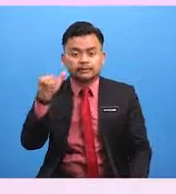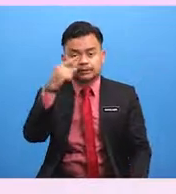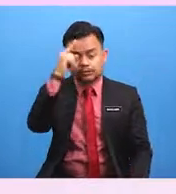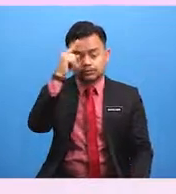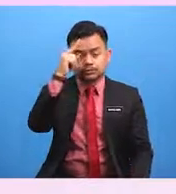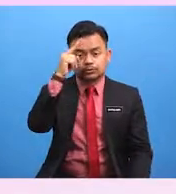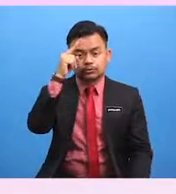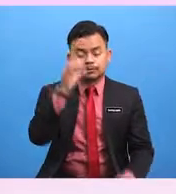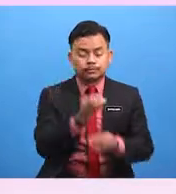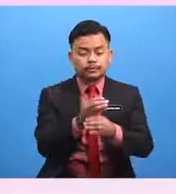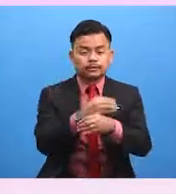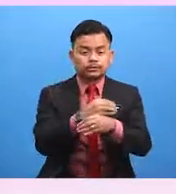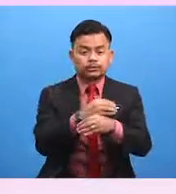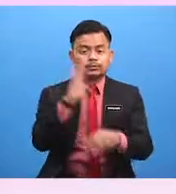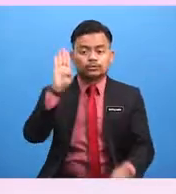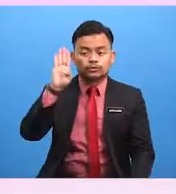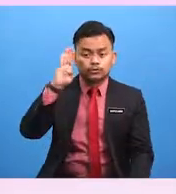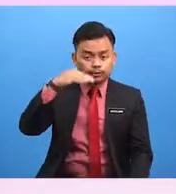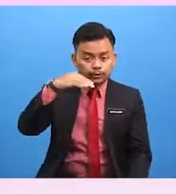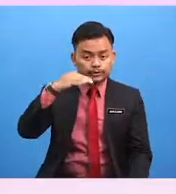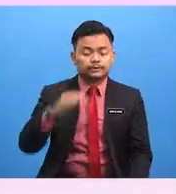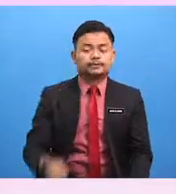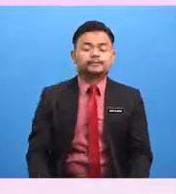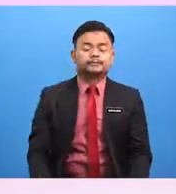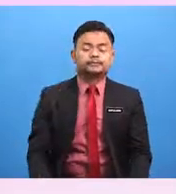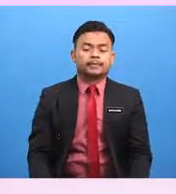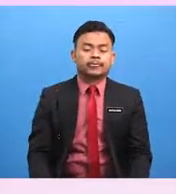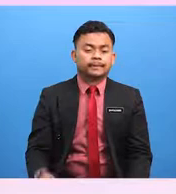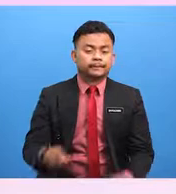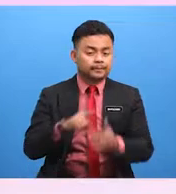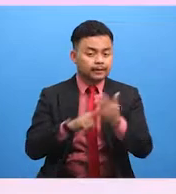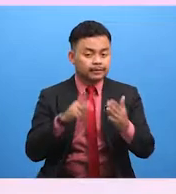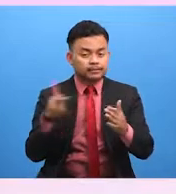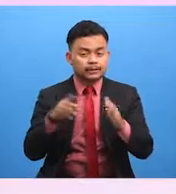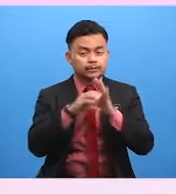Apakah contoh-contoh objek yang mempunyai bentuk kuboid?